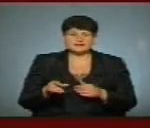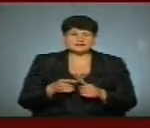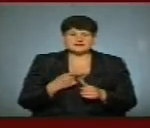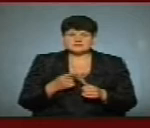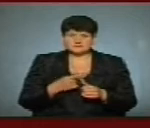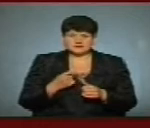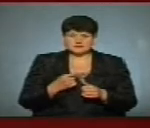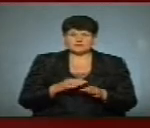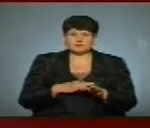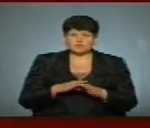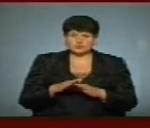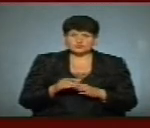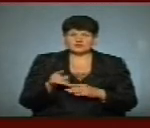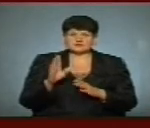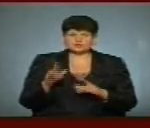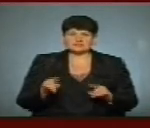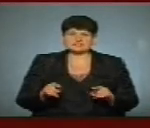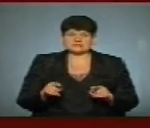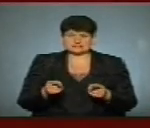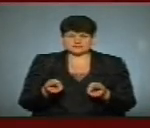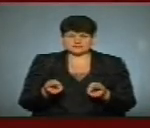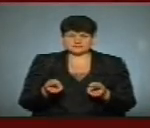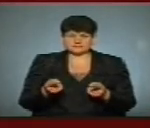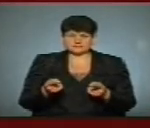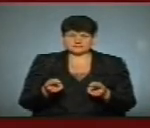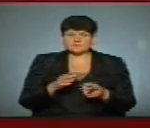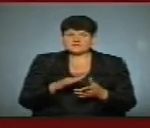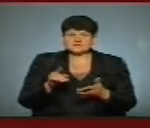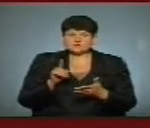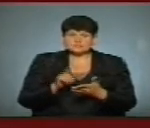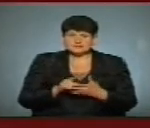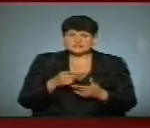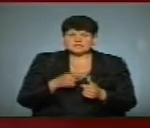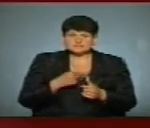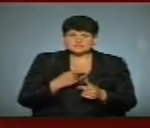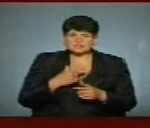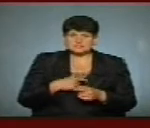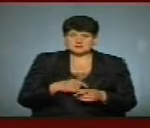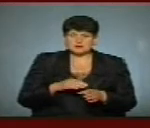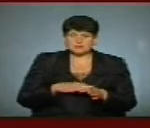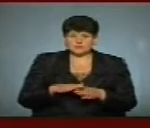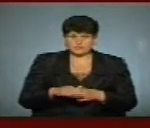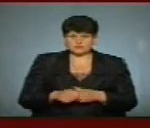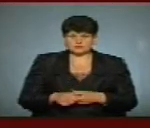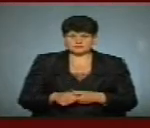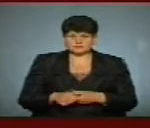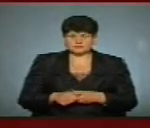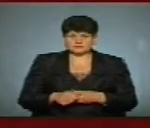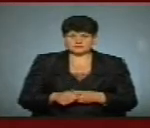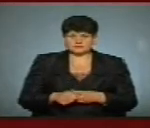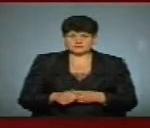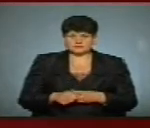називаєтесь повністю, так. Вас буде затримано. Але в мене зобов'язані називати себе повністю. Я зараз спілкуюсь не з вами. А я з